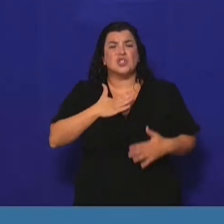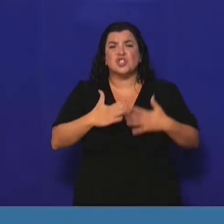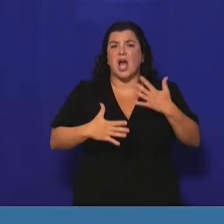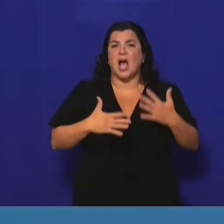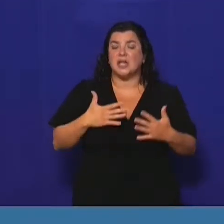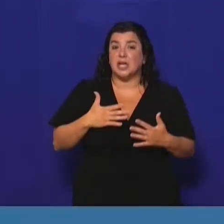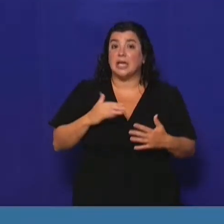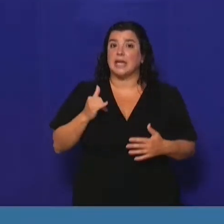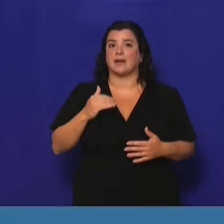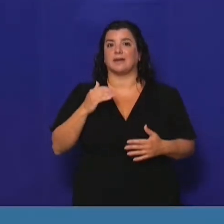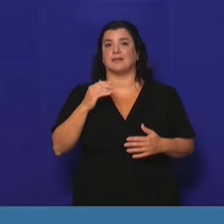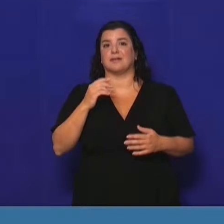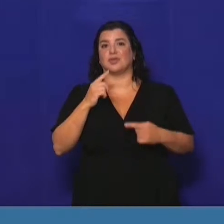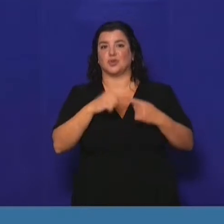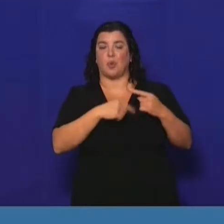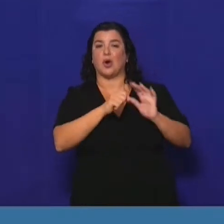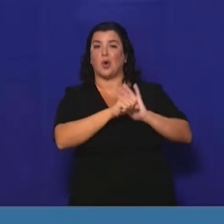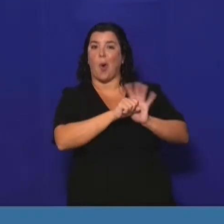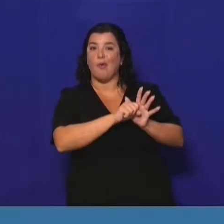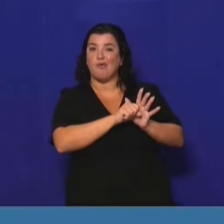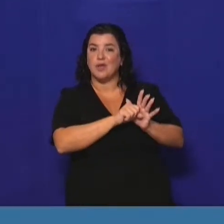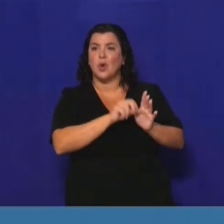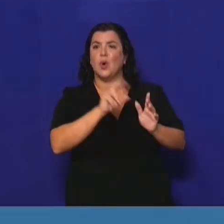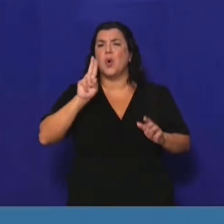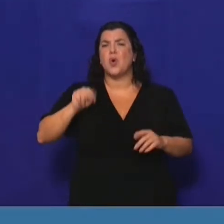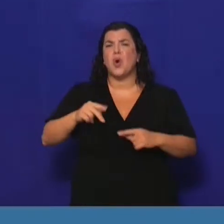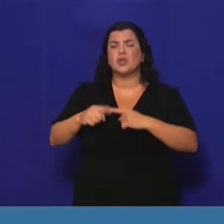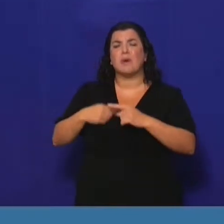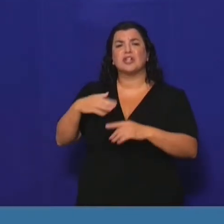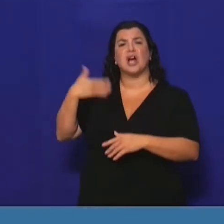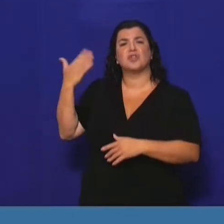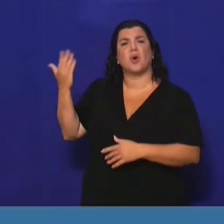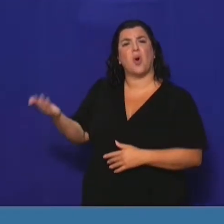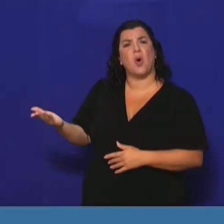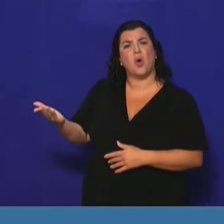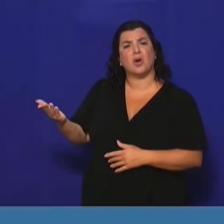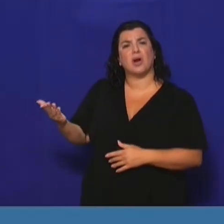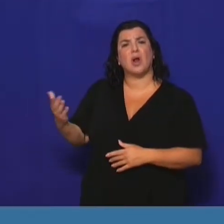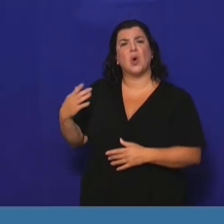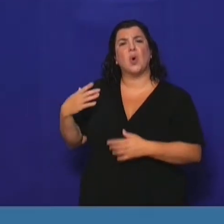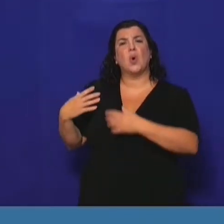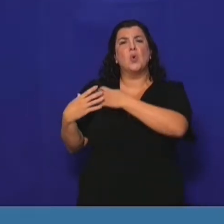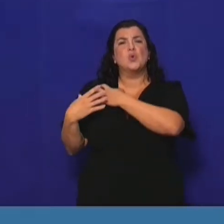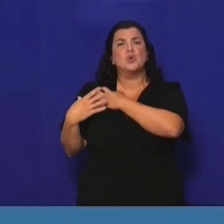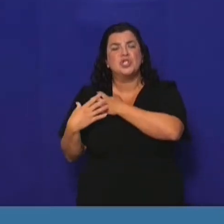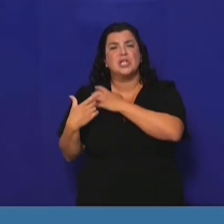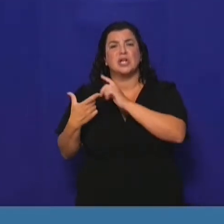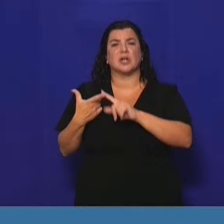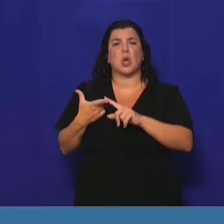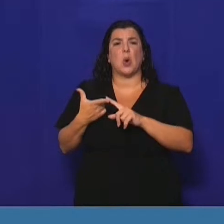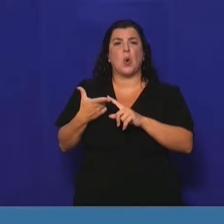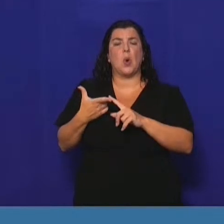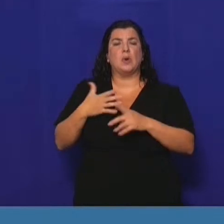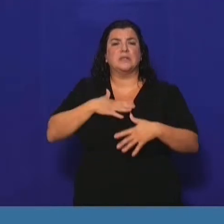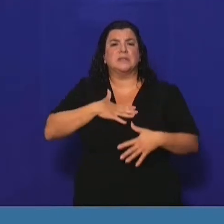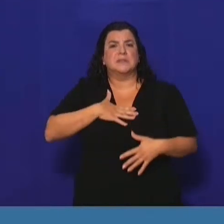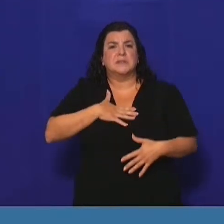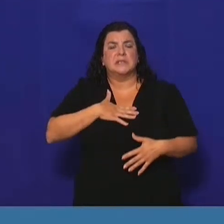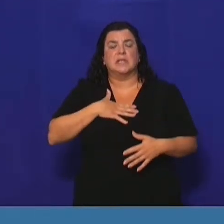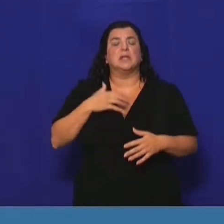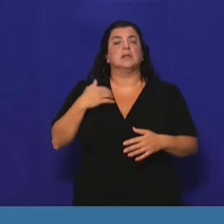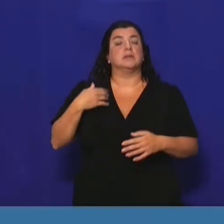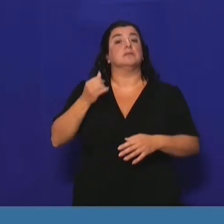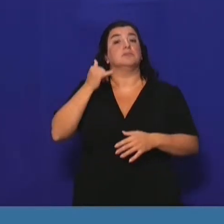sintomi li huma relatati mal-COVID, imma anke jekk naraw li hemm xi sintomi oħrajn inċemplu lit-tabib ħalli aħna nkunu nistgħu